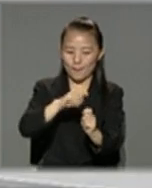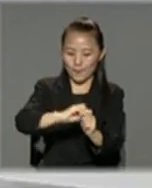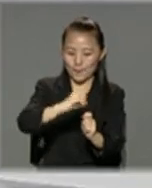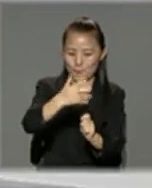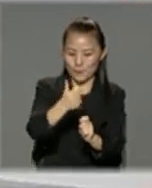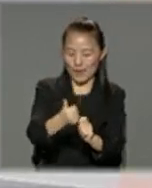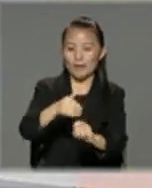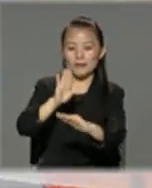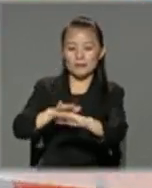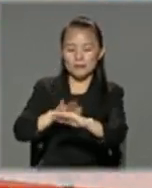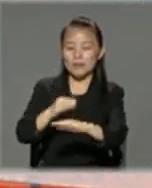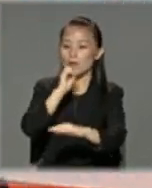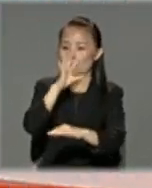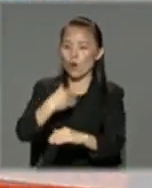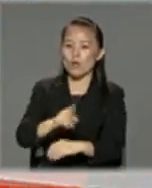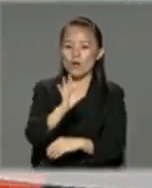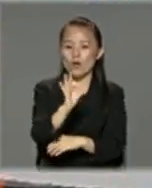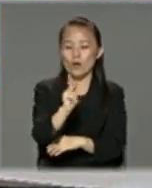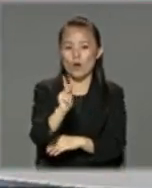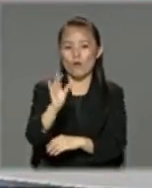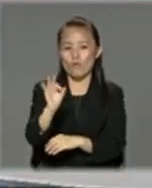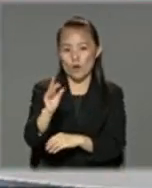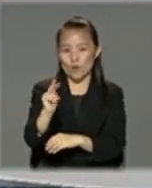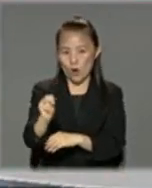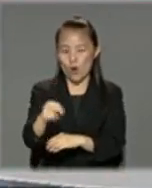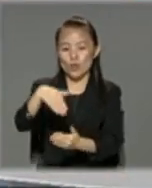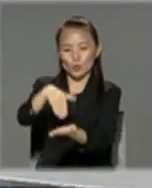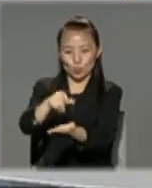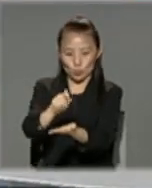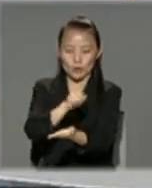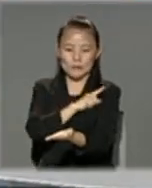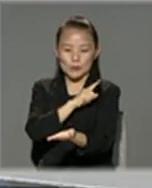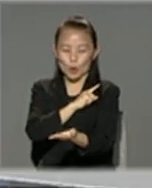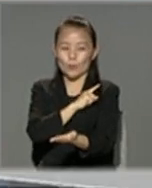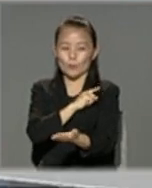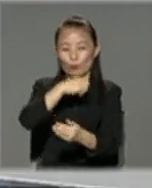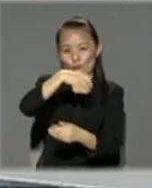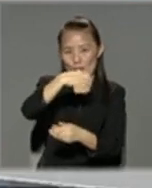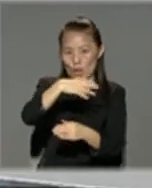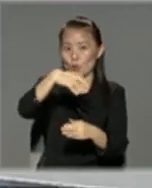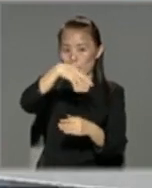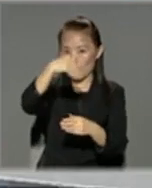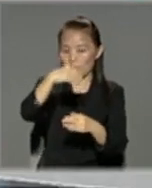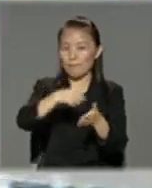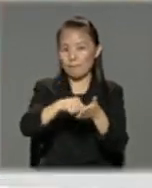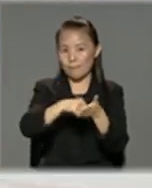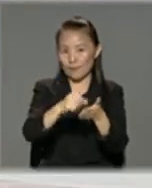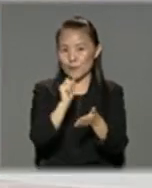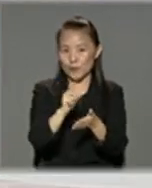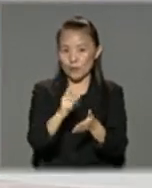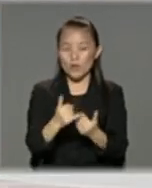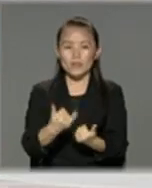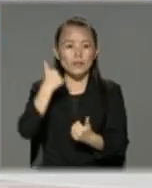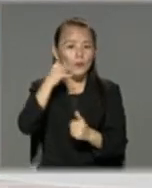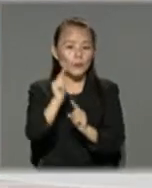ต่อการแจ้งเหตุไปยังการไฟนครหลวงเขตที่รับผิดชอบเพื่อแก้ปัญหาไฟฟ้าขัดข้องในทันทีขณะเดียวกันยังตรวจสอบ